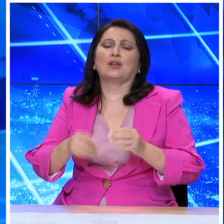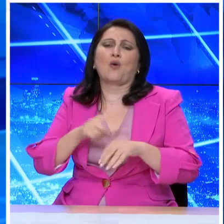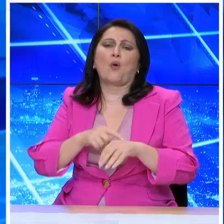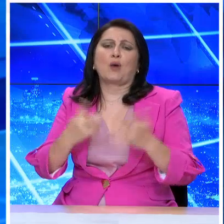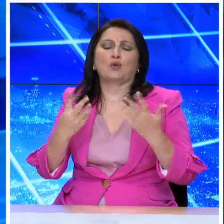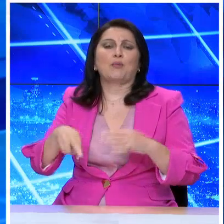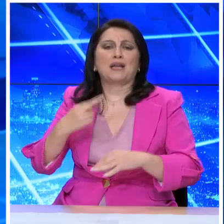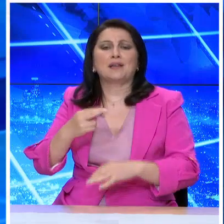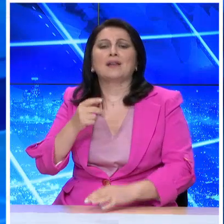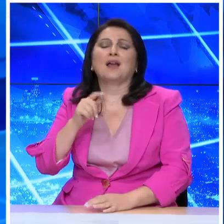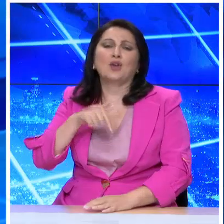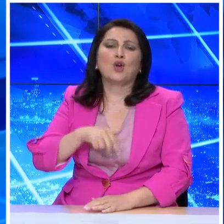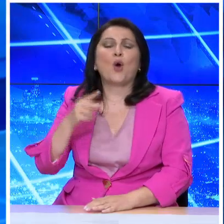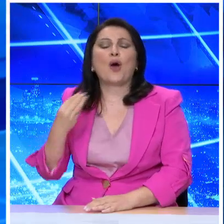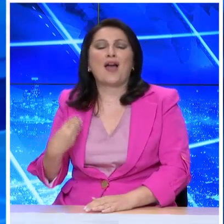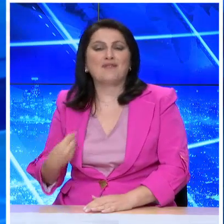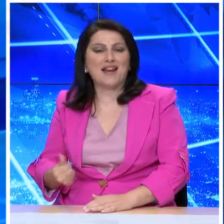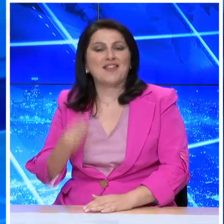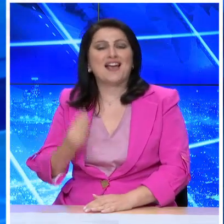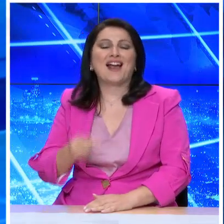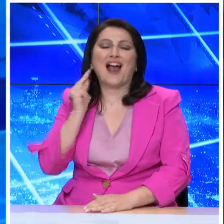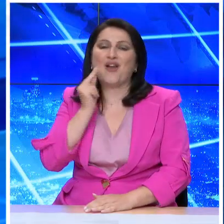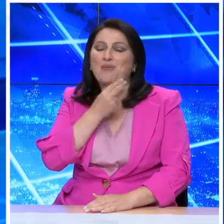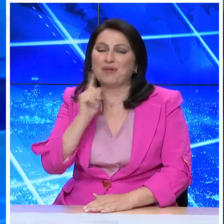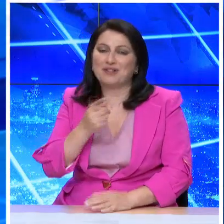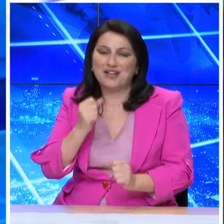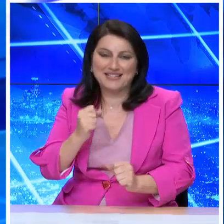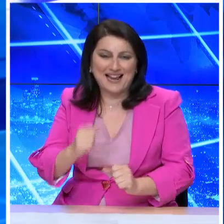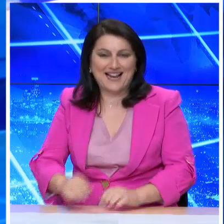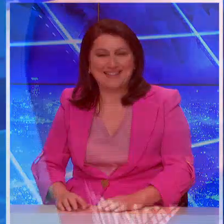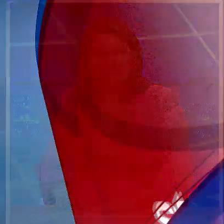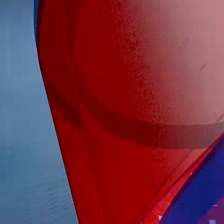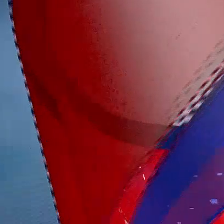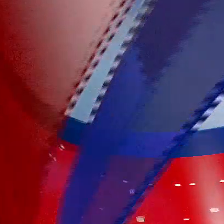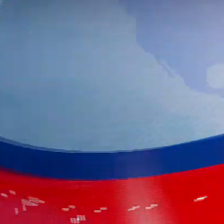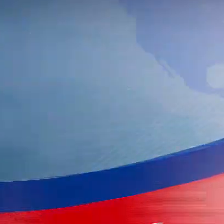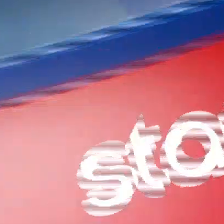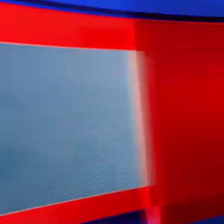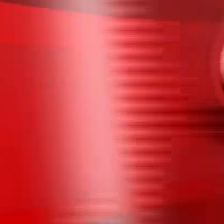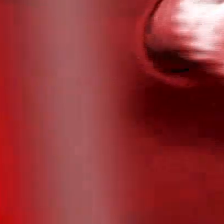παρατέταρτο με τον Γιώργο Ευγενίδη. Από όλους εμάς, ευχές για ένα πολύ όμορφο απόγευμα. Γεια σας.